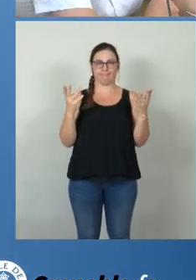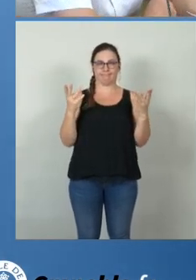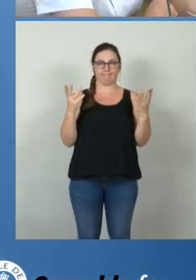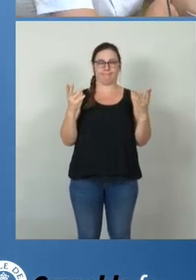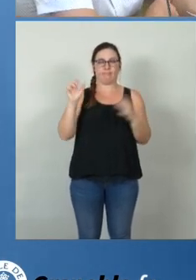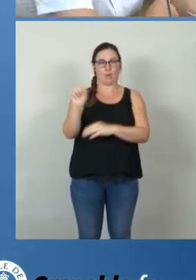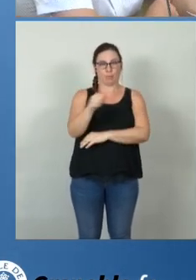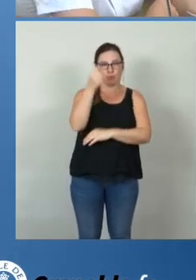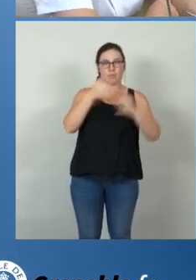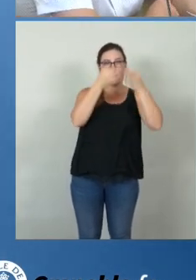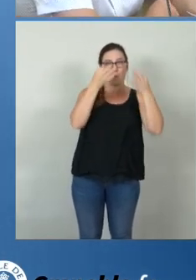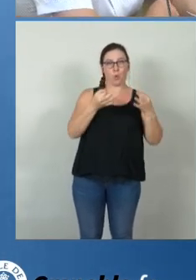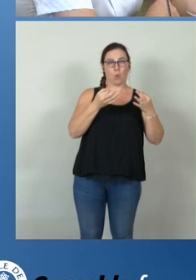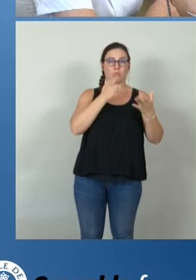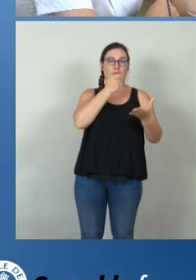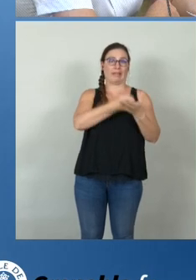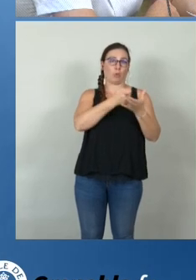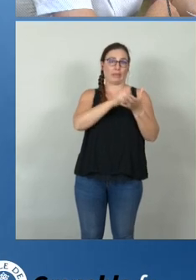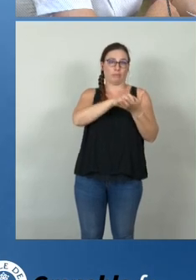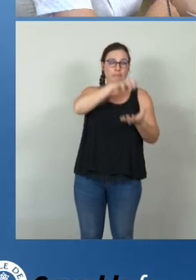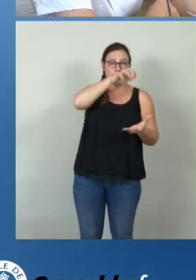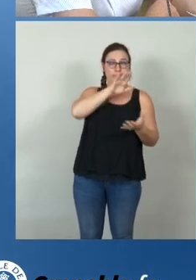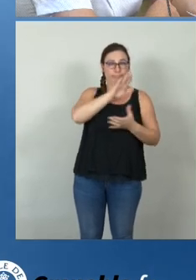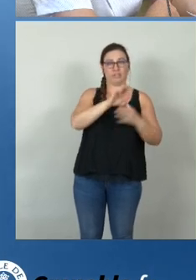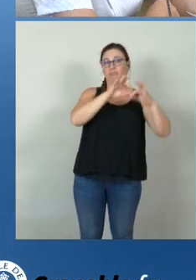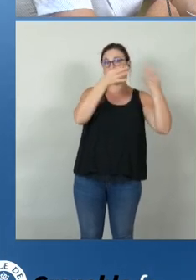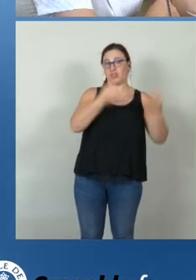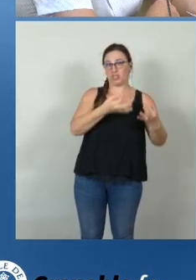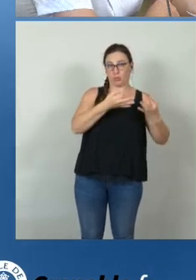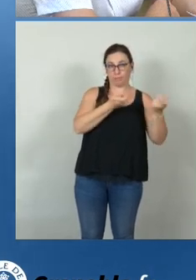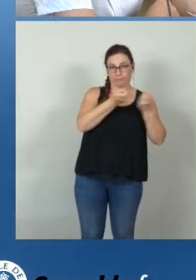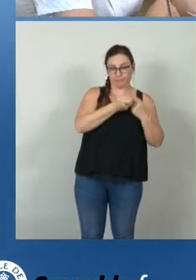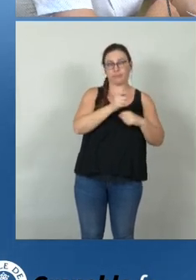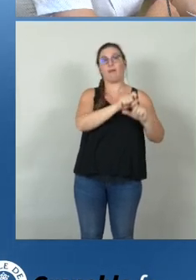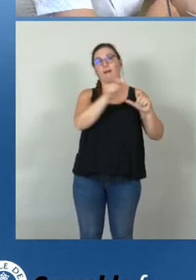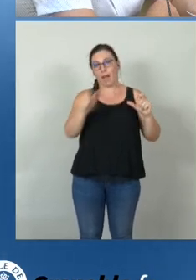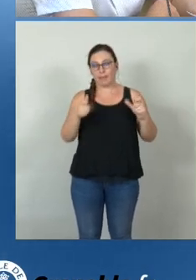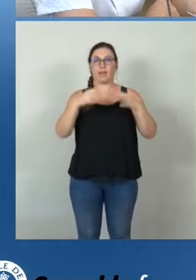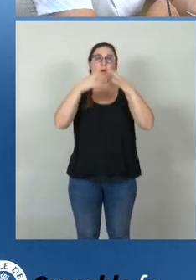d'abord les comptes du trésorier compte de gestion ensuite les comptes administratifs